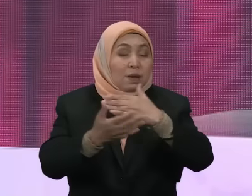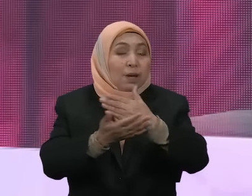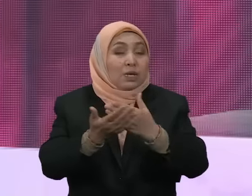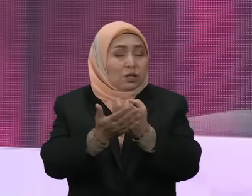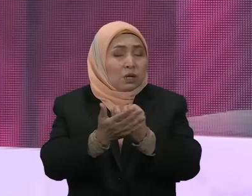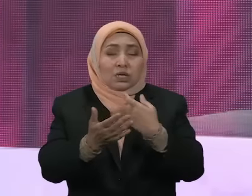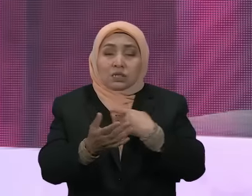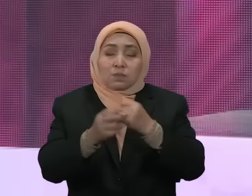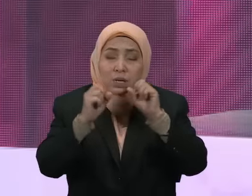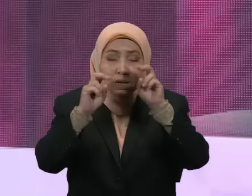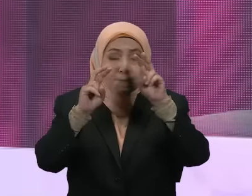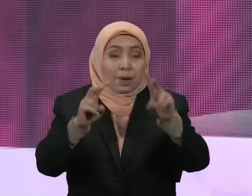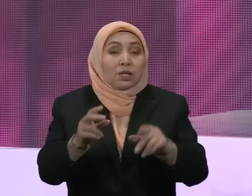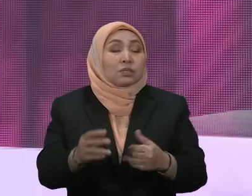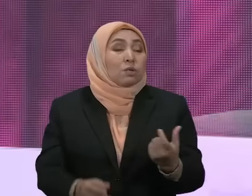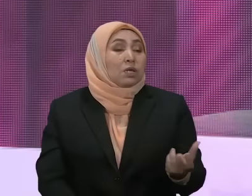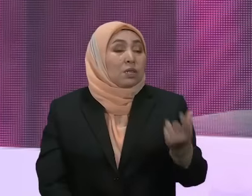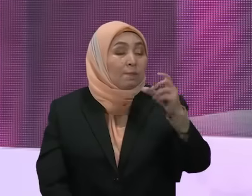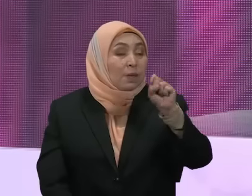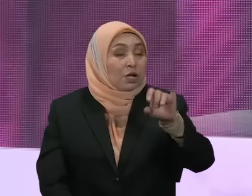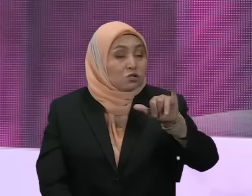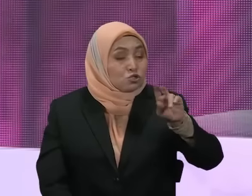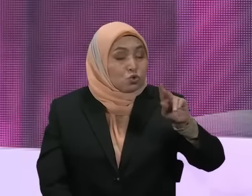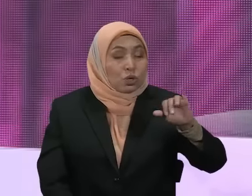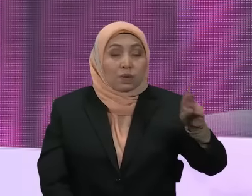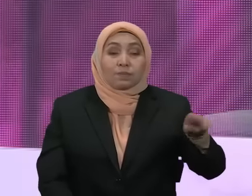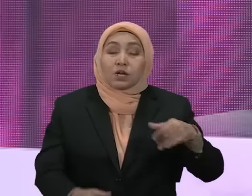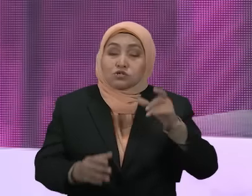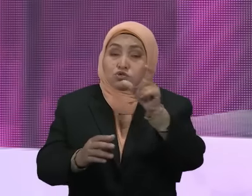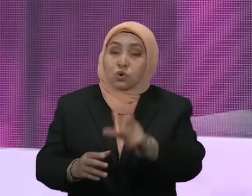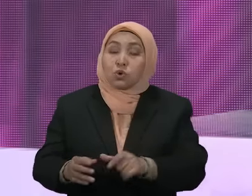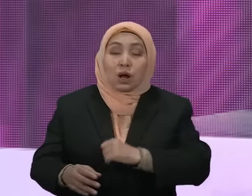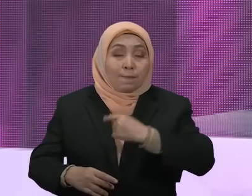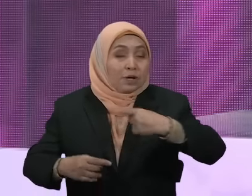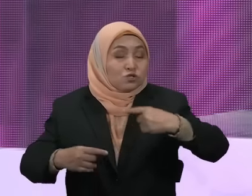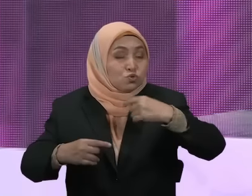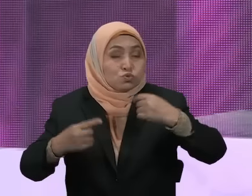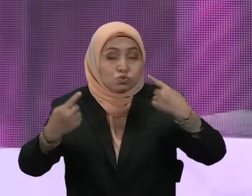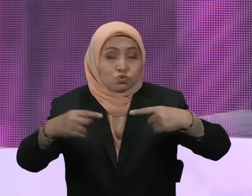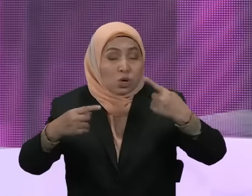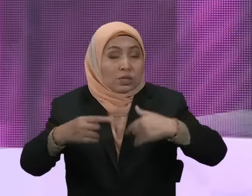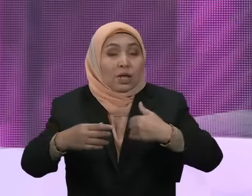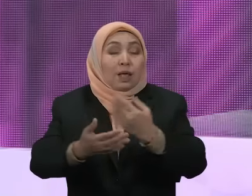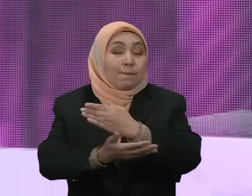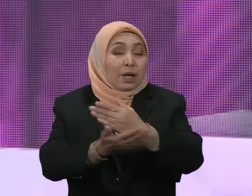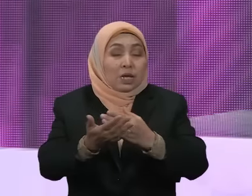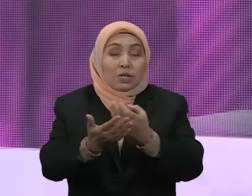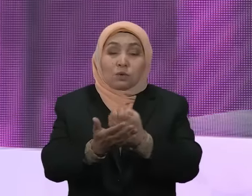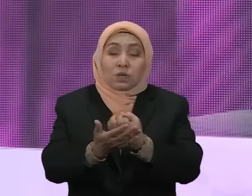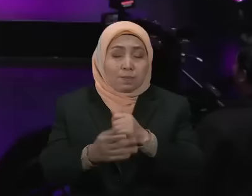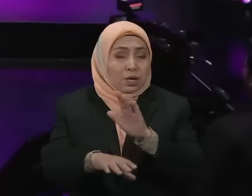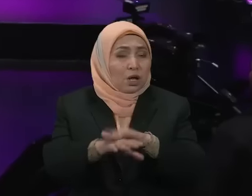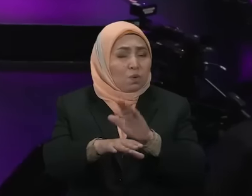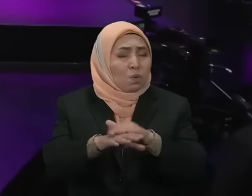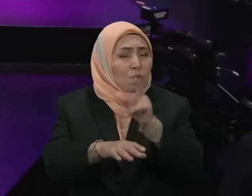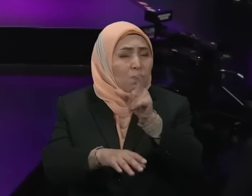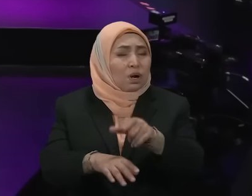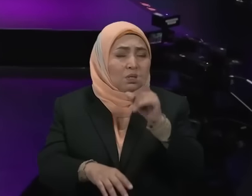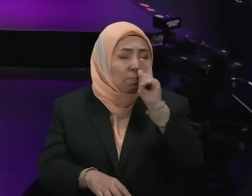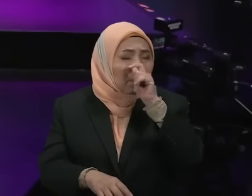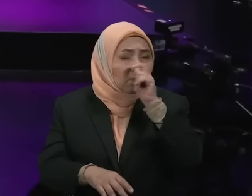boleh nampak contohnya Nabi Shu'aib. Nabi Shu'aib adalah seorang pejuang dalam bab ekonomi, menegur kepada orang-orang yang